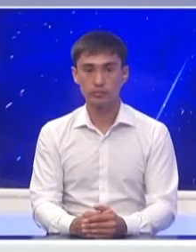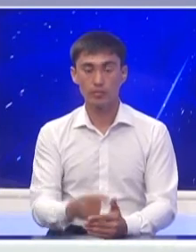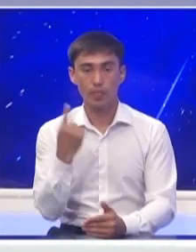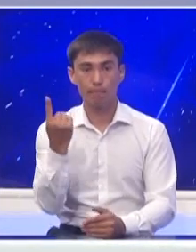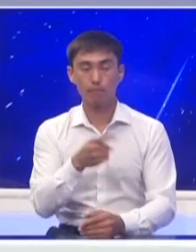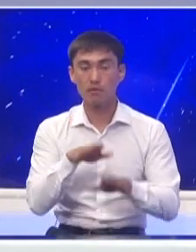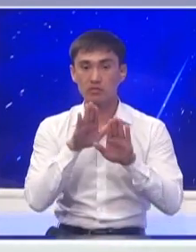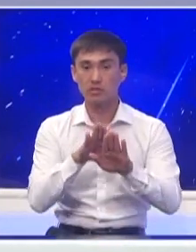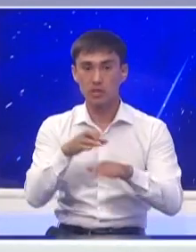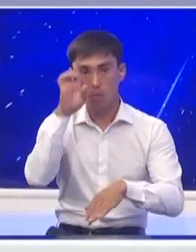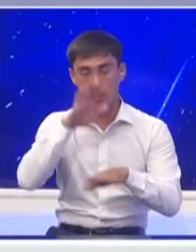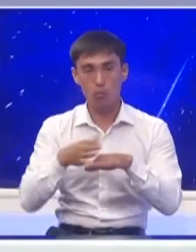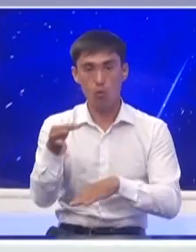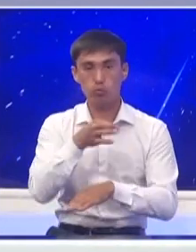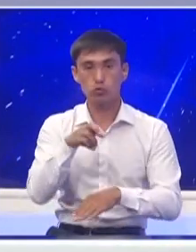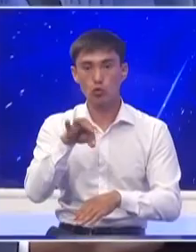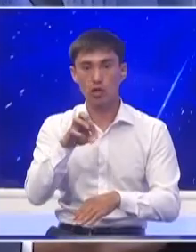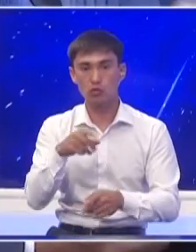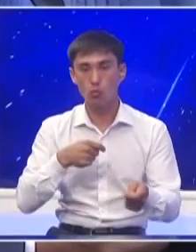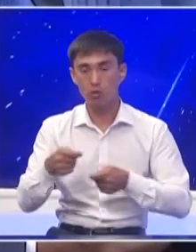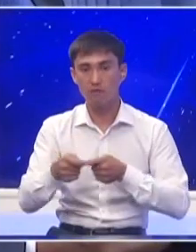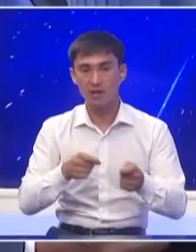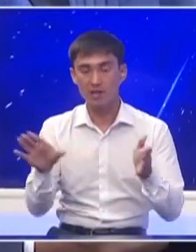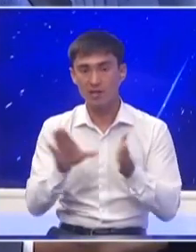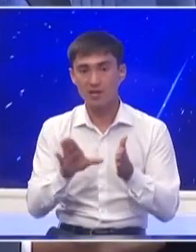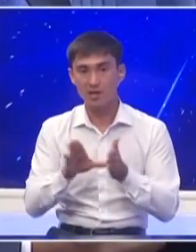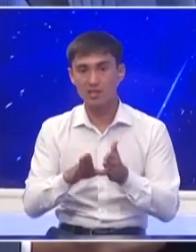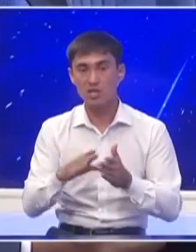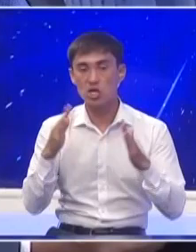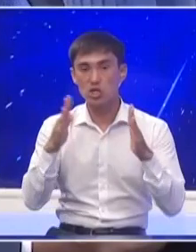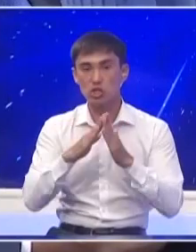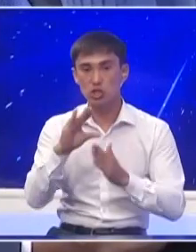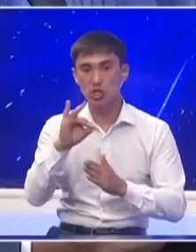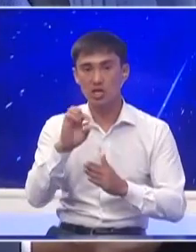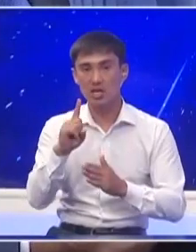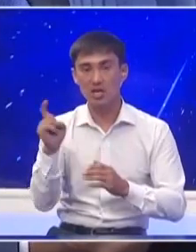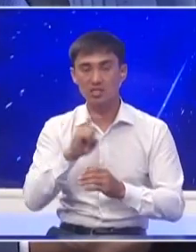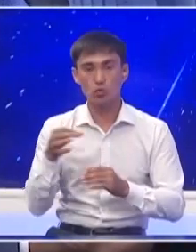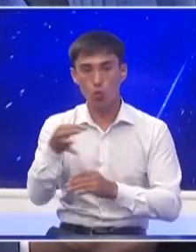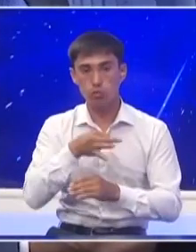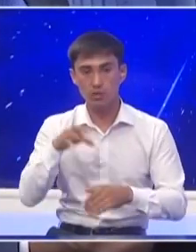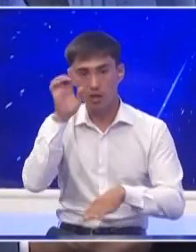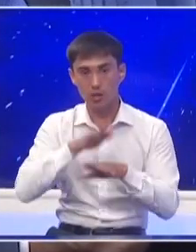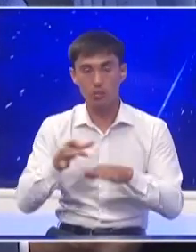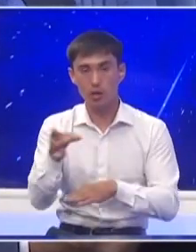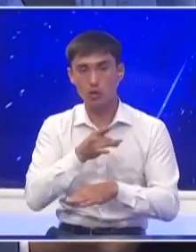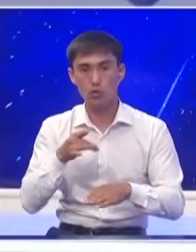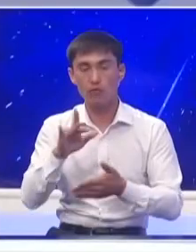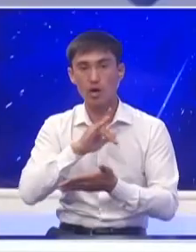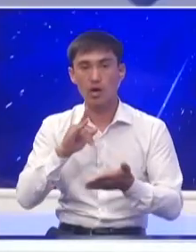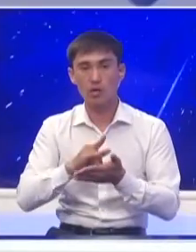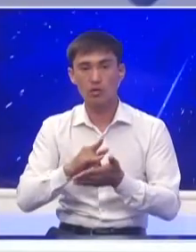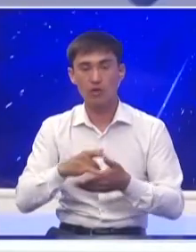Первому заместителю акима области Турлашеву, управлению энергетики и жилищно-коммунального хозяйства области, акимам районов, городов